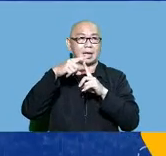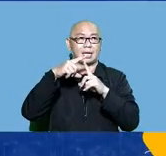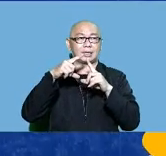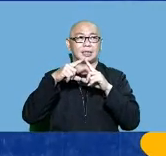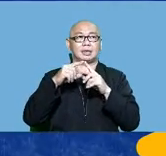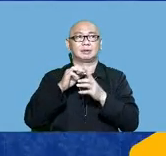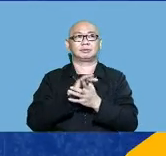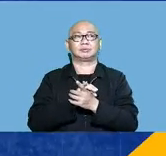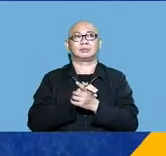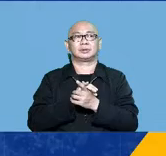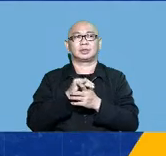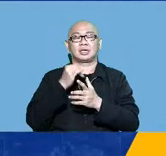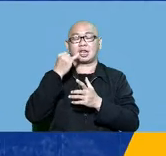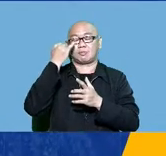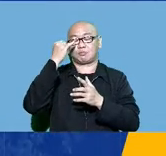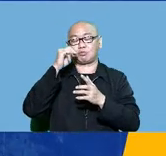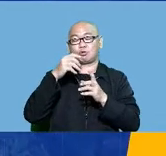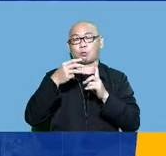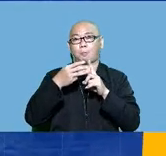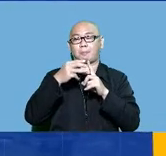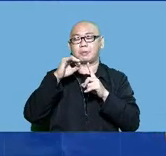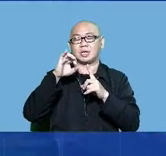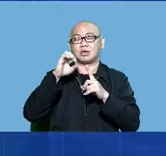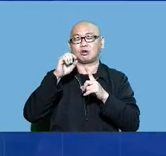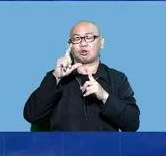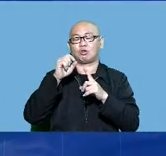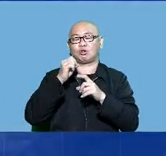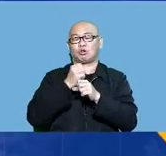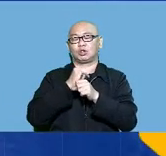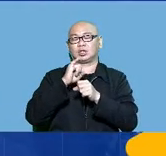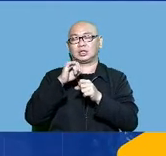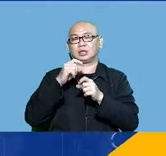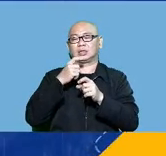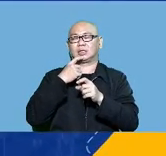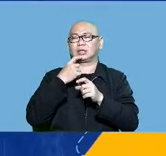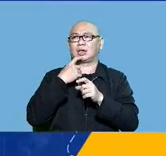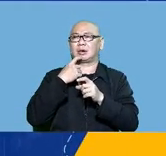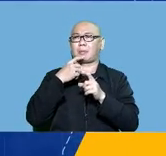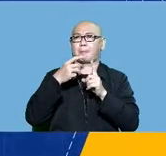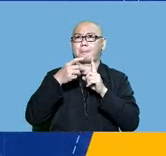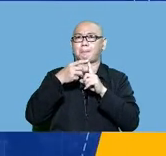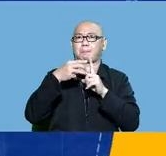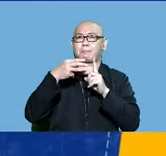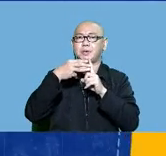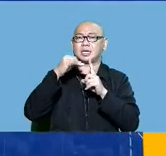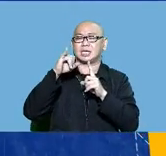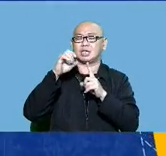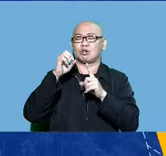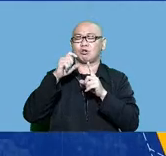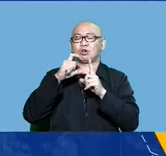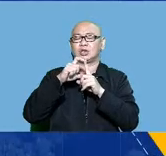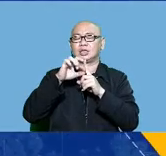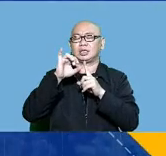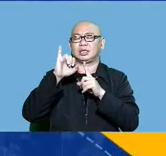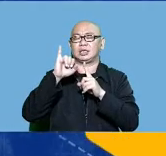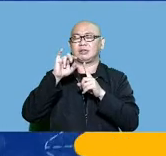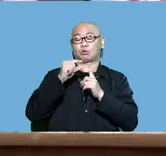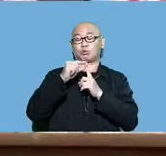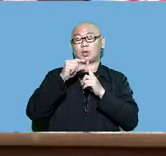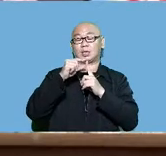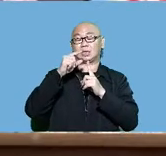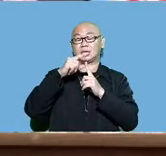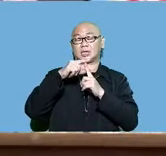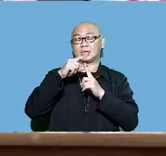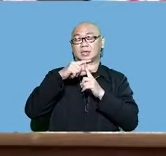mumpuni dalam ilmu biologi, khususnya tentang biodiversitas. Pada era ketika green economy menjadi perhatian